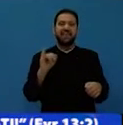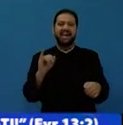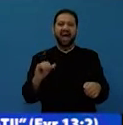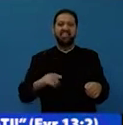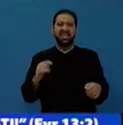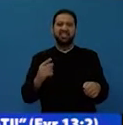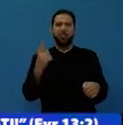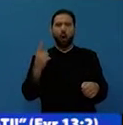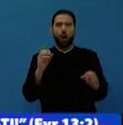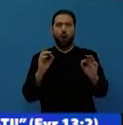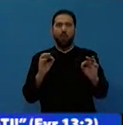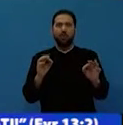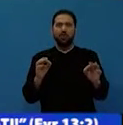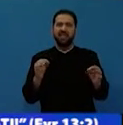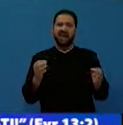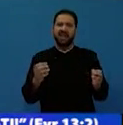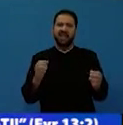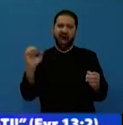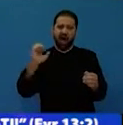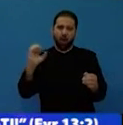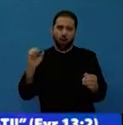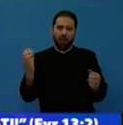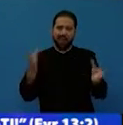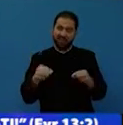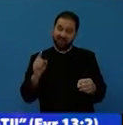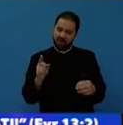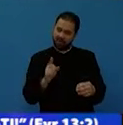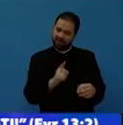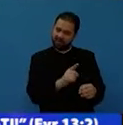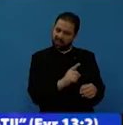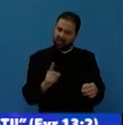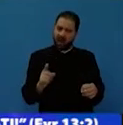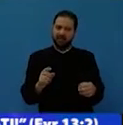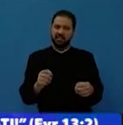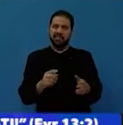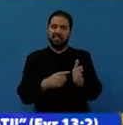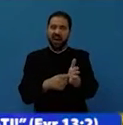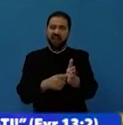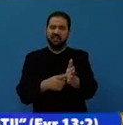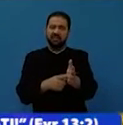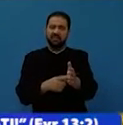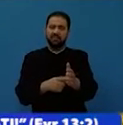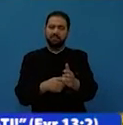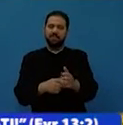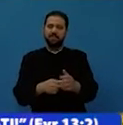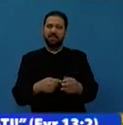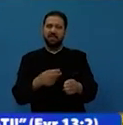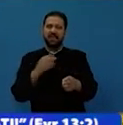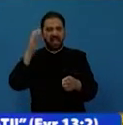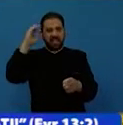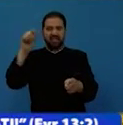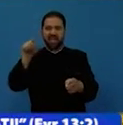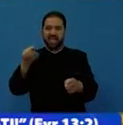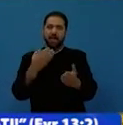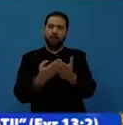ca Europa să fie testată în ceea ce privește fidelitatea acesteia față de Hristos. Unii ar putea obiecta că până